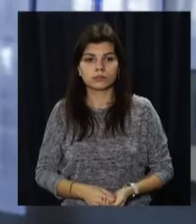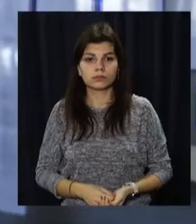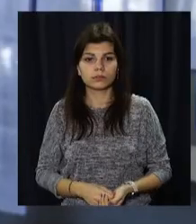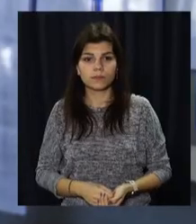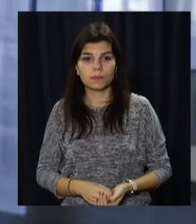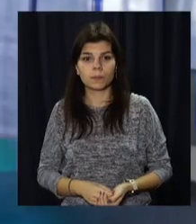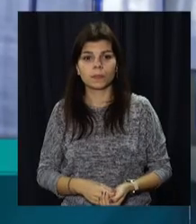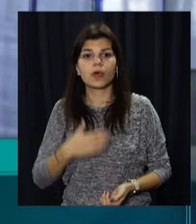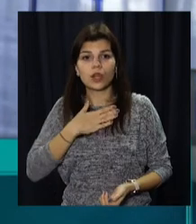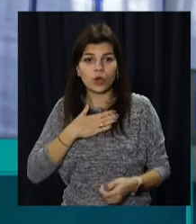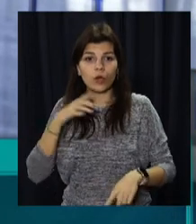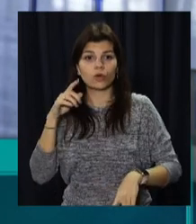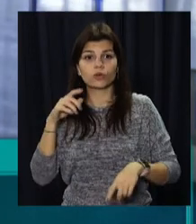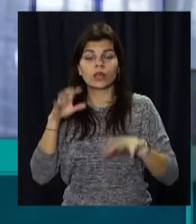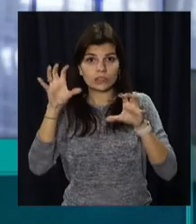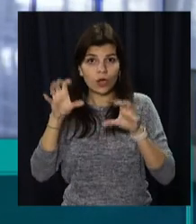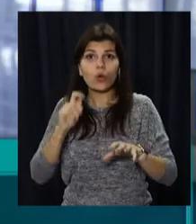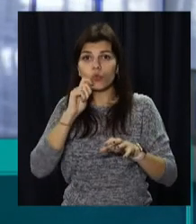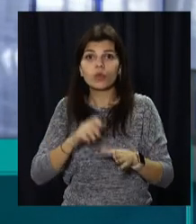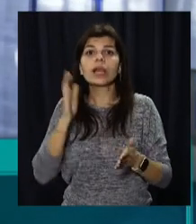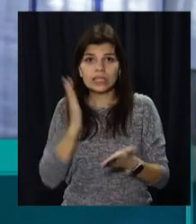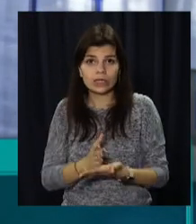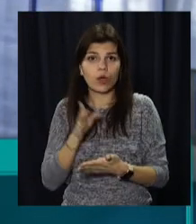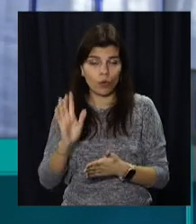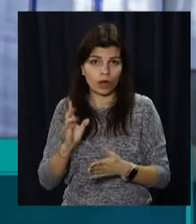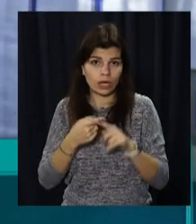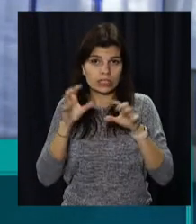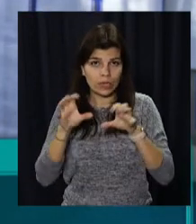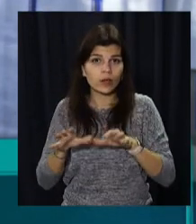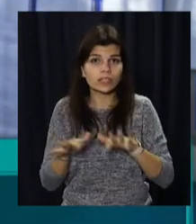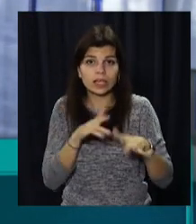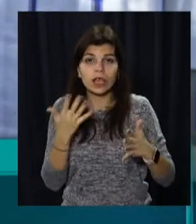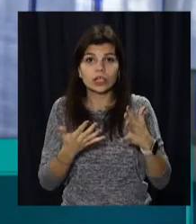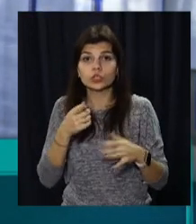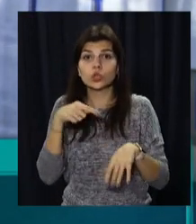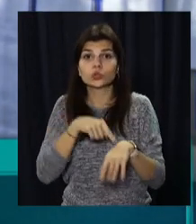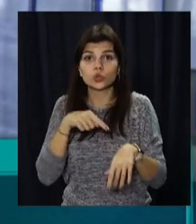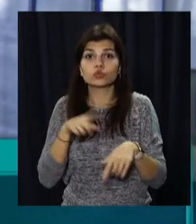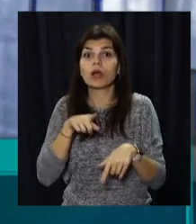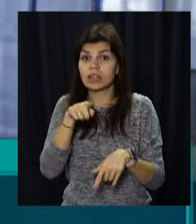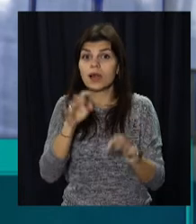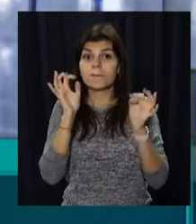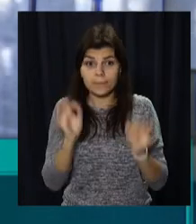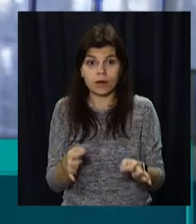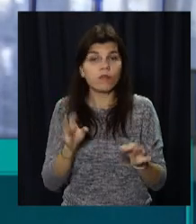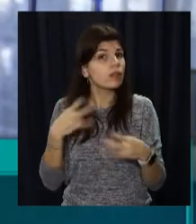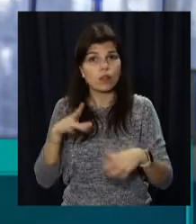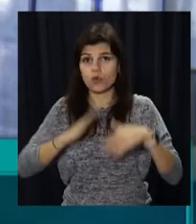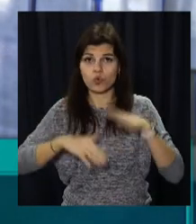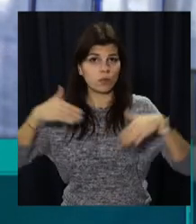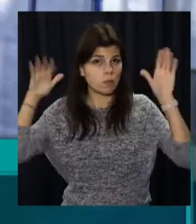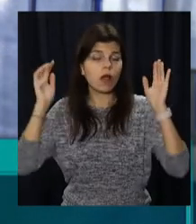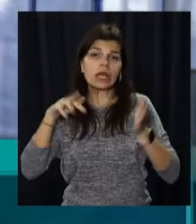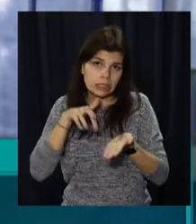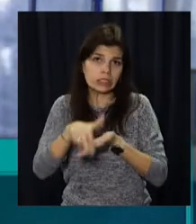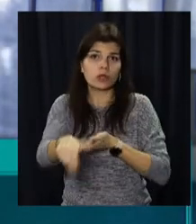В нашому рідному країні закони є, вони діють. Якщо ти чувствуєш, що якщо ти прав, руки не треба опускати, треба йти до